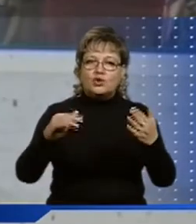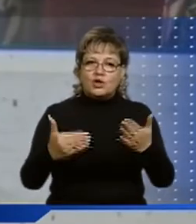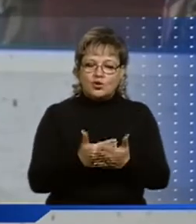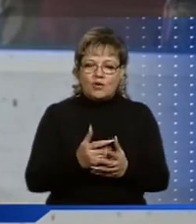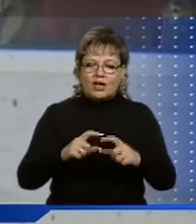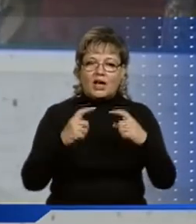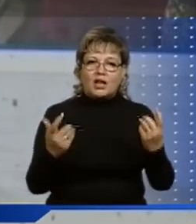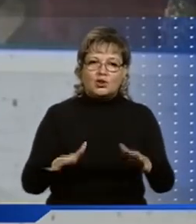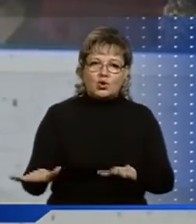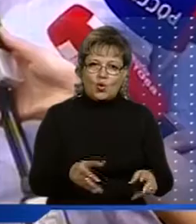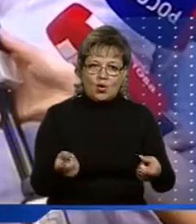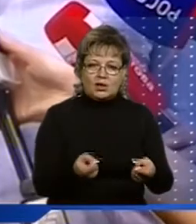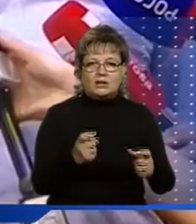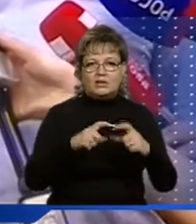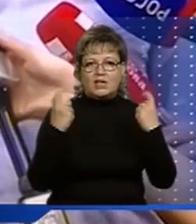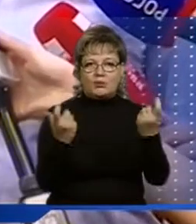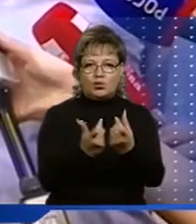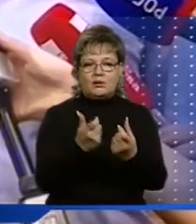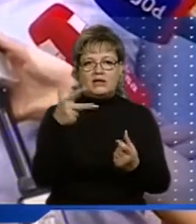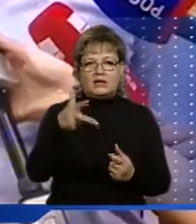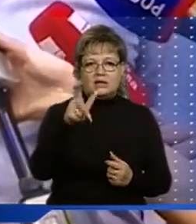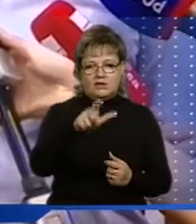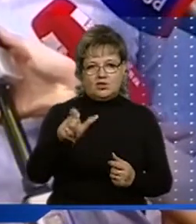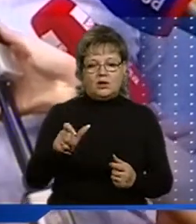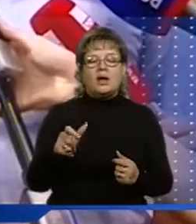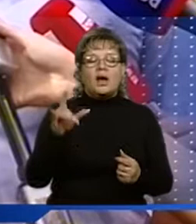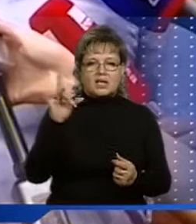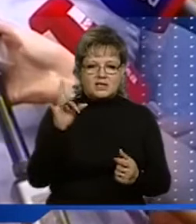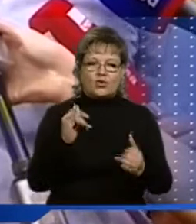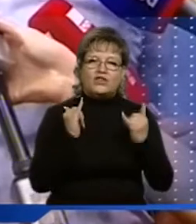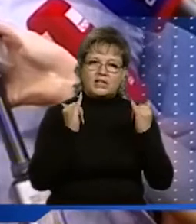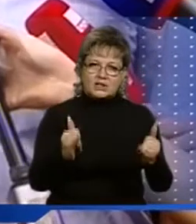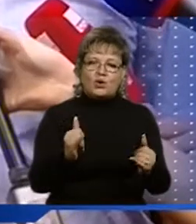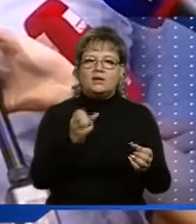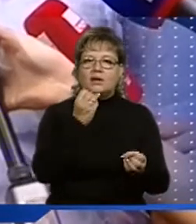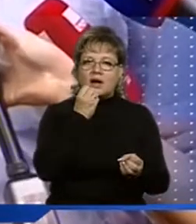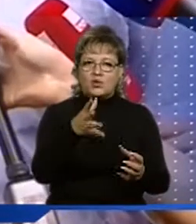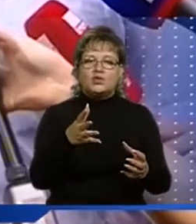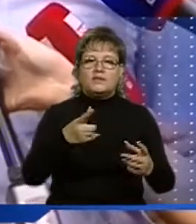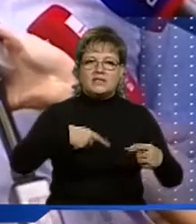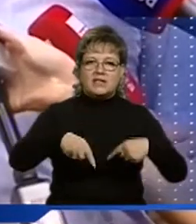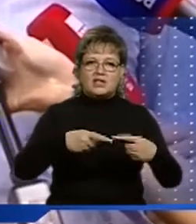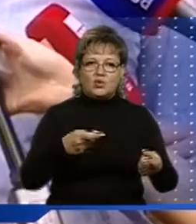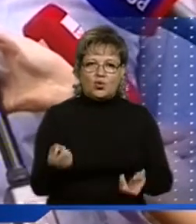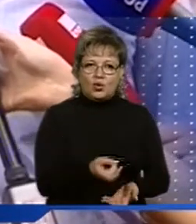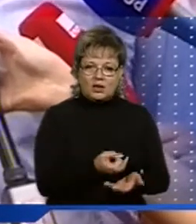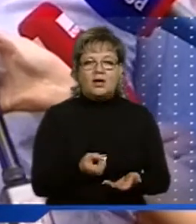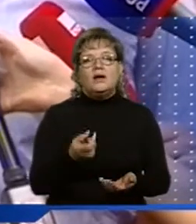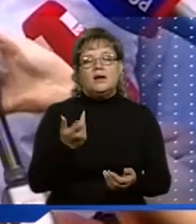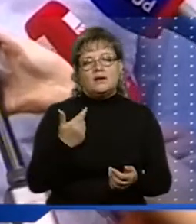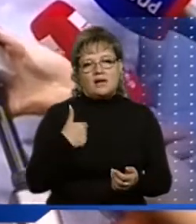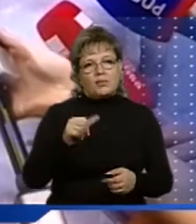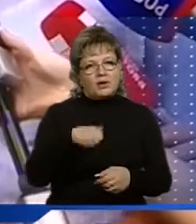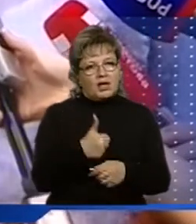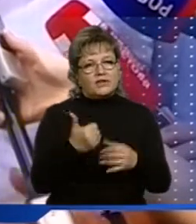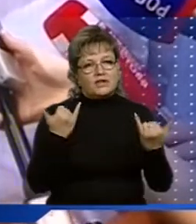с трибунами на 1000 мест. Ростов достоин хорошего стадиона. И действительно, здесь есть команда, вот где мы сегодня находимся. И мы, самое главное,